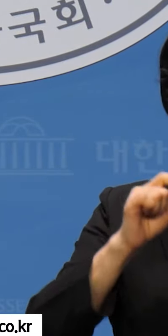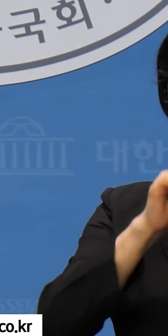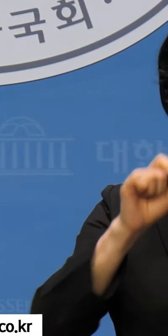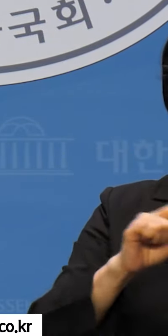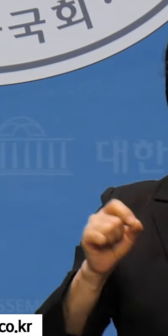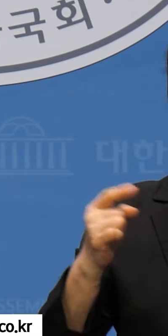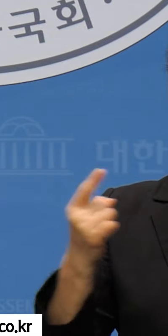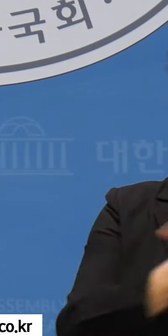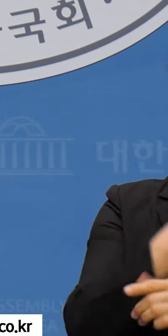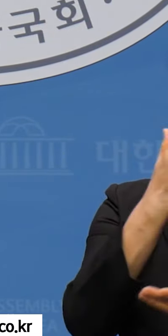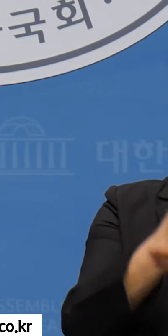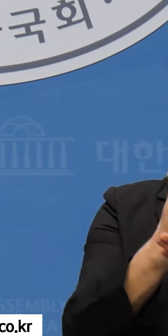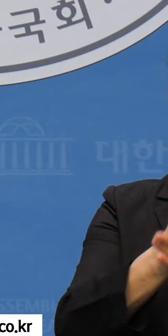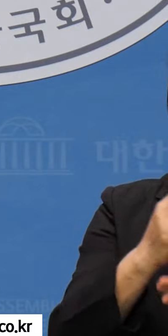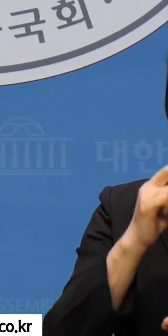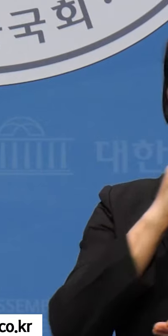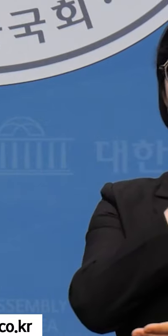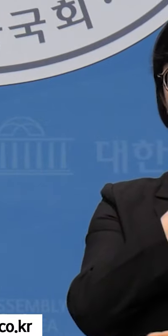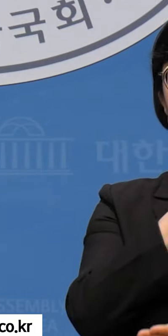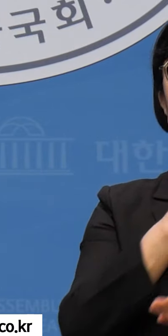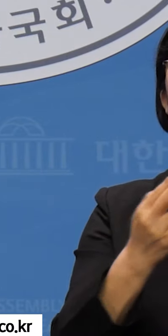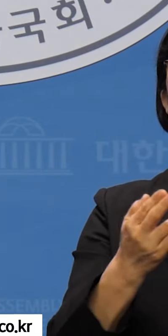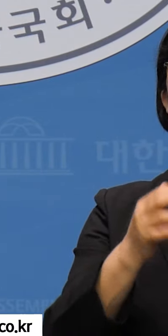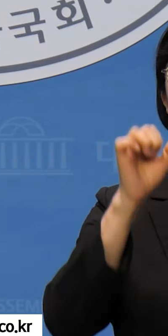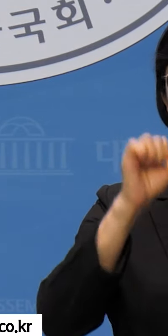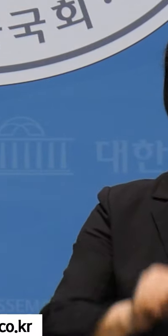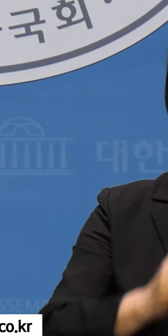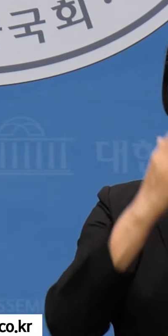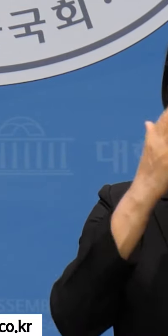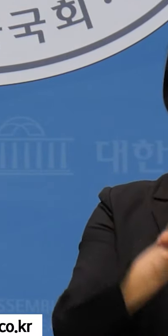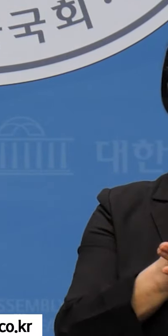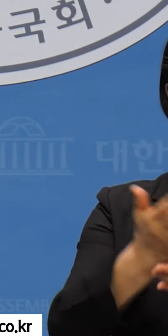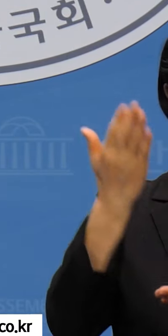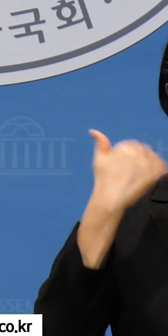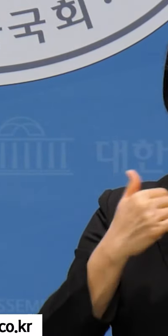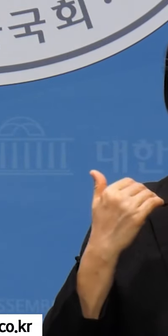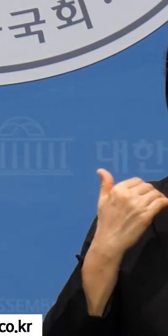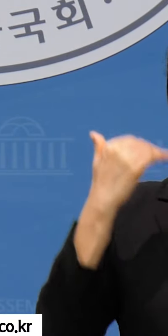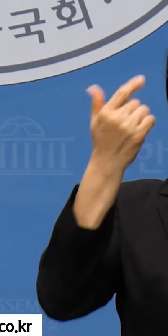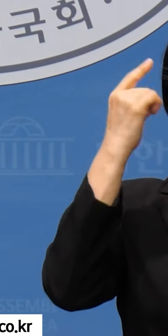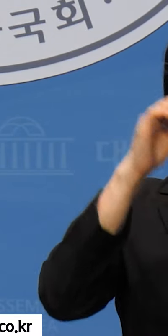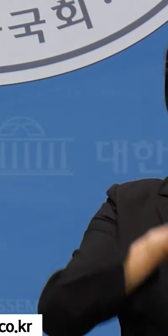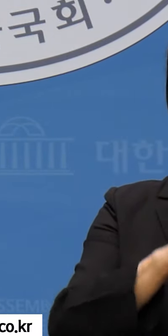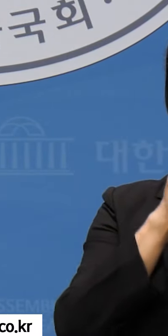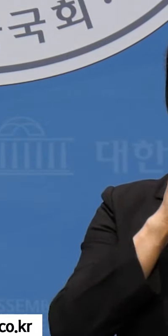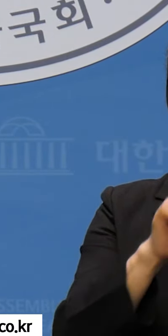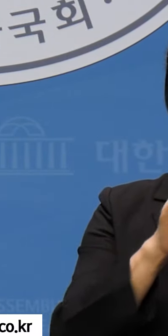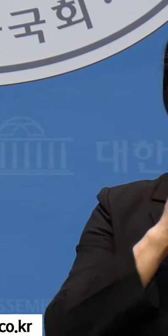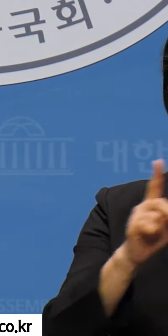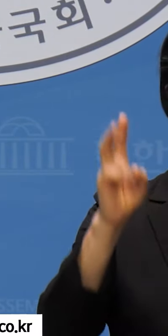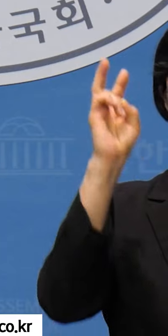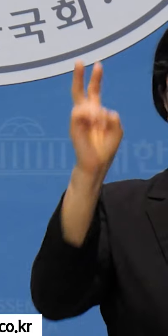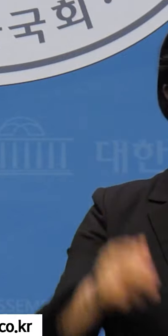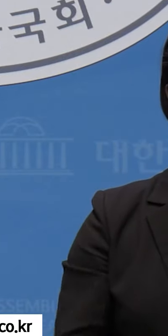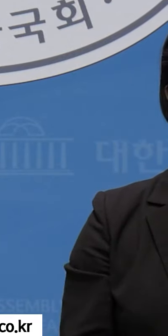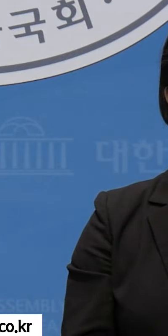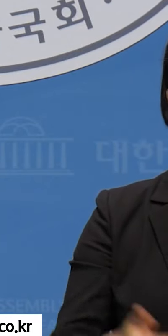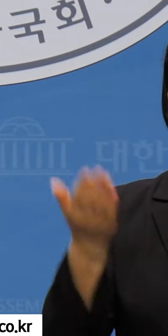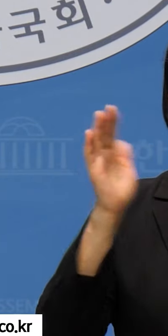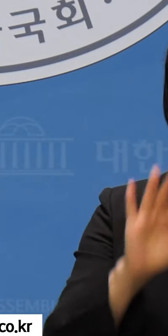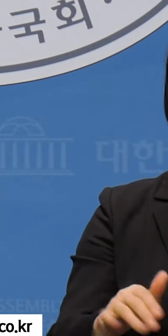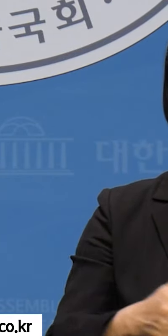있습니다. 즉 의심받는 행동은 하지 말라는 옛 어른들의 지혜의 말씀이 아닐까요?